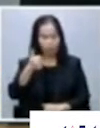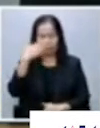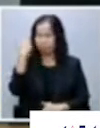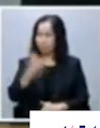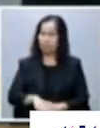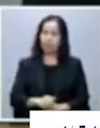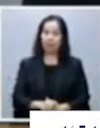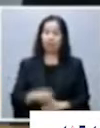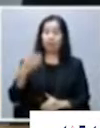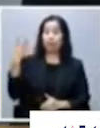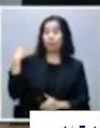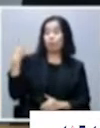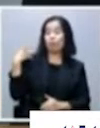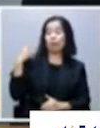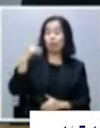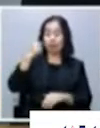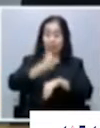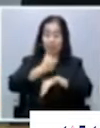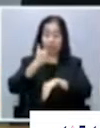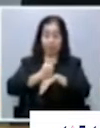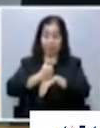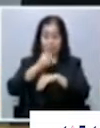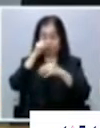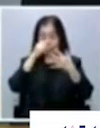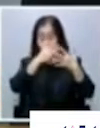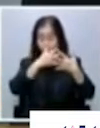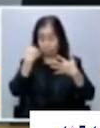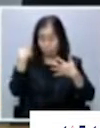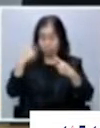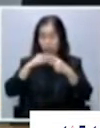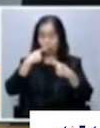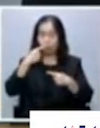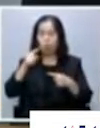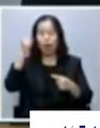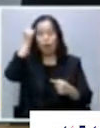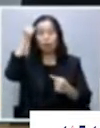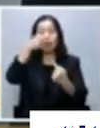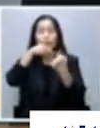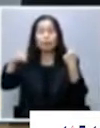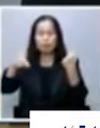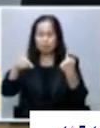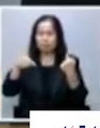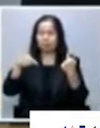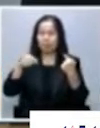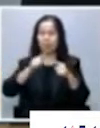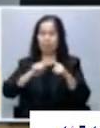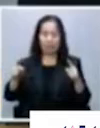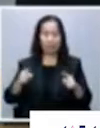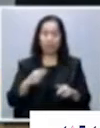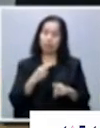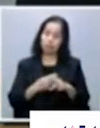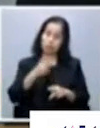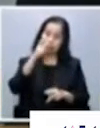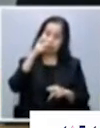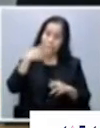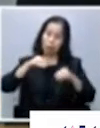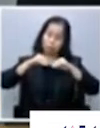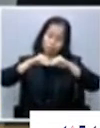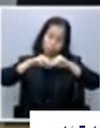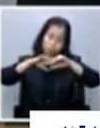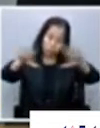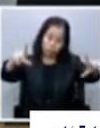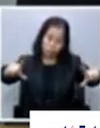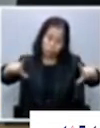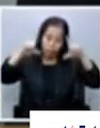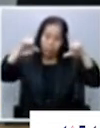าปฏิเสธแล้วว่าเหตุการณ์นี้เป็นความเข้าใจคลาดเคลื่อนของท่านแต่ความเสียหายที่มันออกไปกับประเทศไทยแล้ว